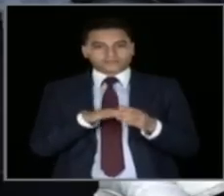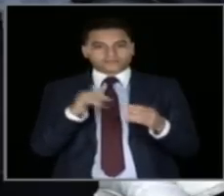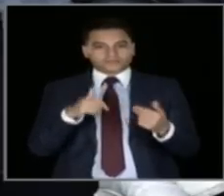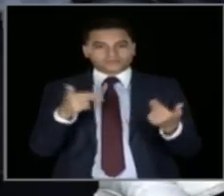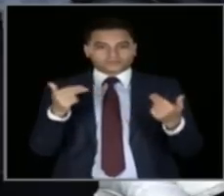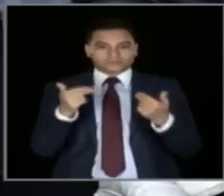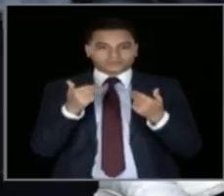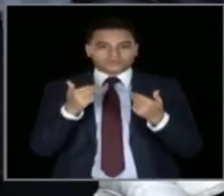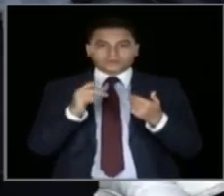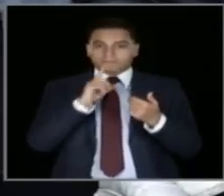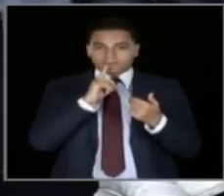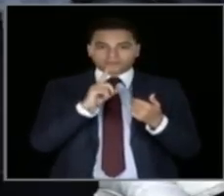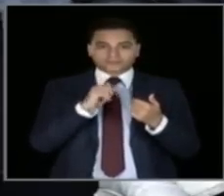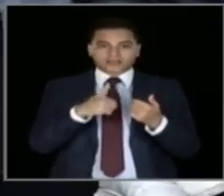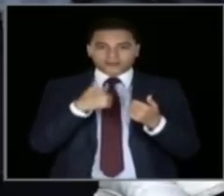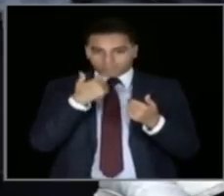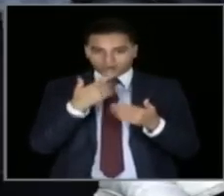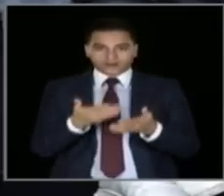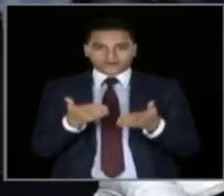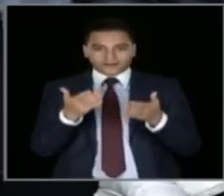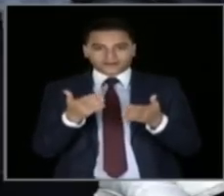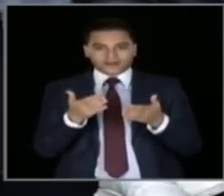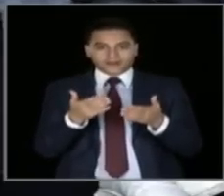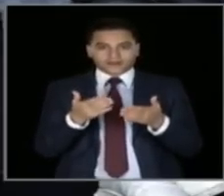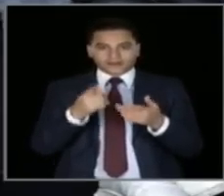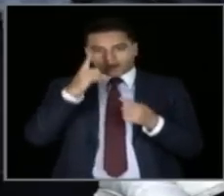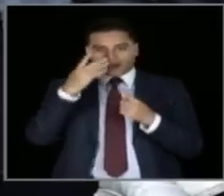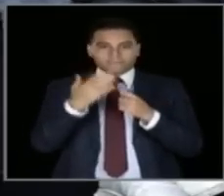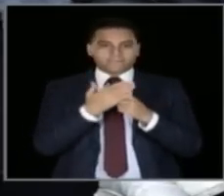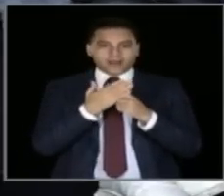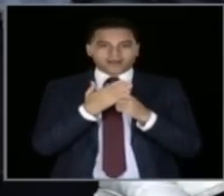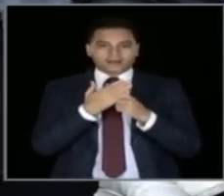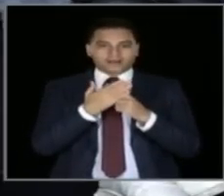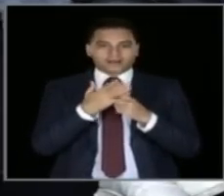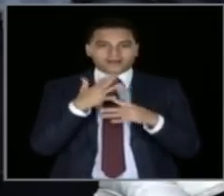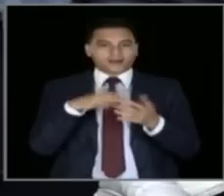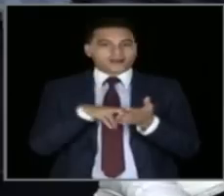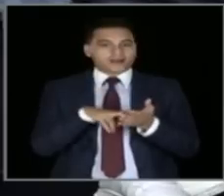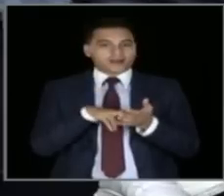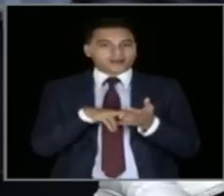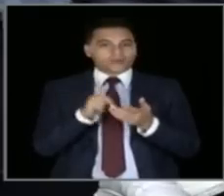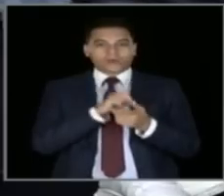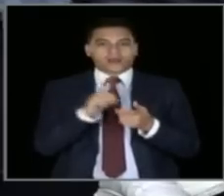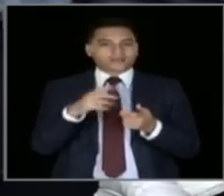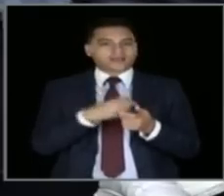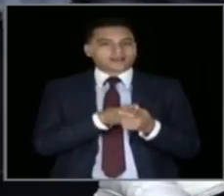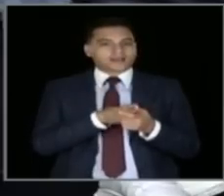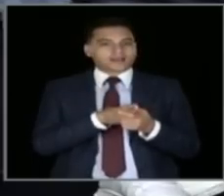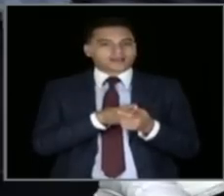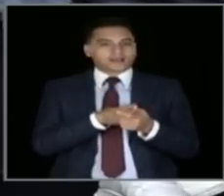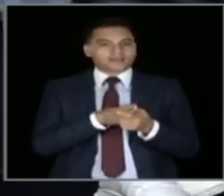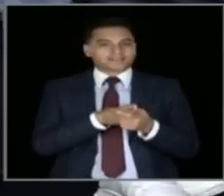ورغم ان احنا طلعنا، لكن بقول ايه؟ يعني ان الله معنا ولا تخاف ولكن لا تحزنوا. يعني